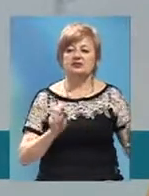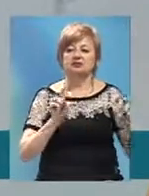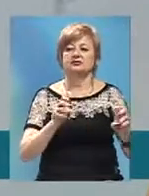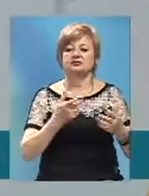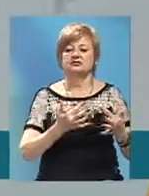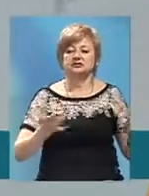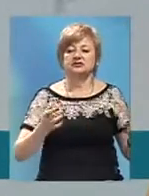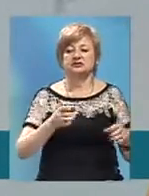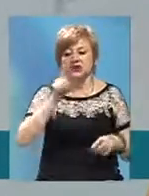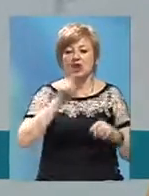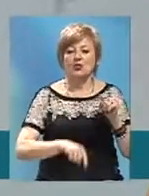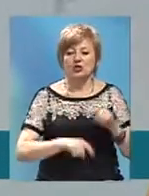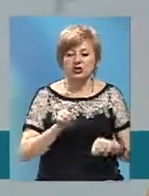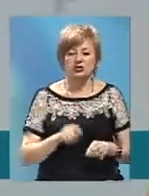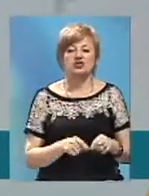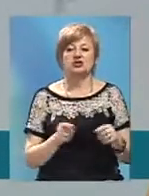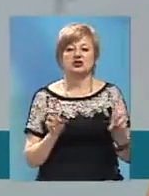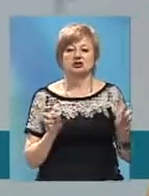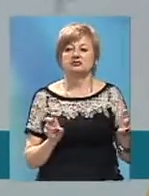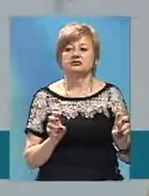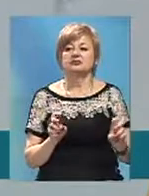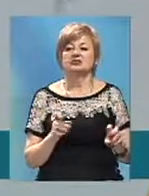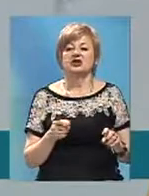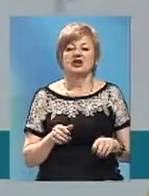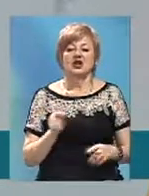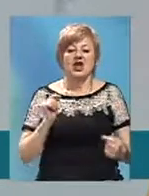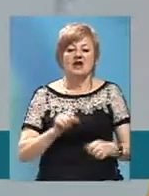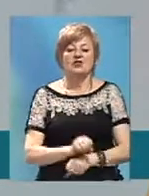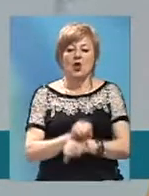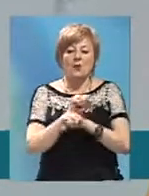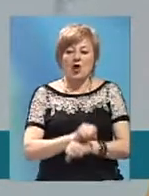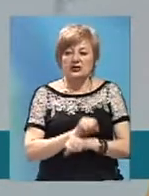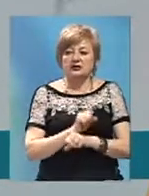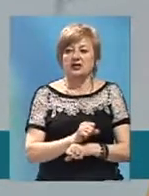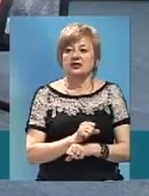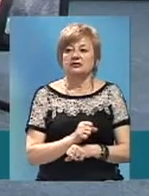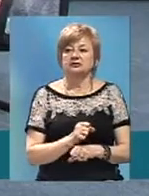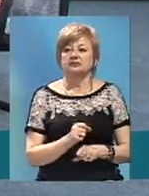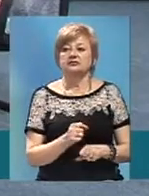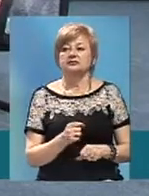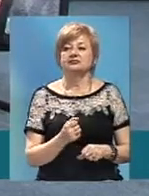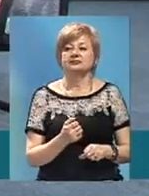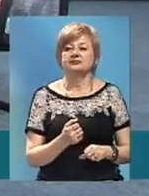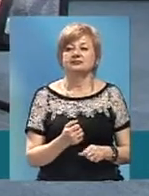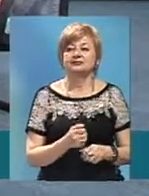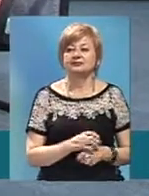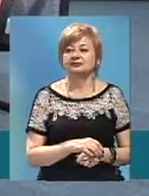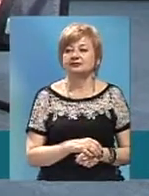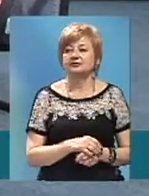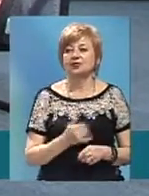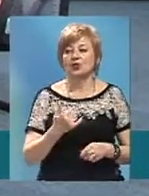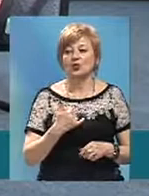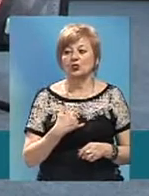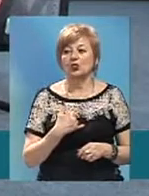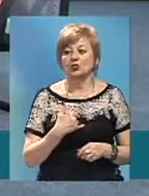«Альтернатива», «Батьківщина», інші «Автомайдан» як громадське потужне об'єднання. БПП не виходили? БПП? Бо у нас в